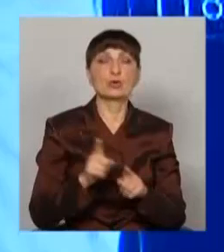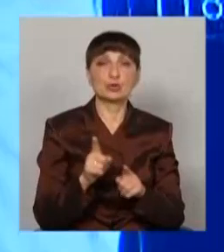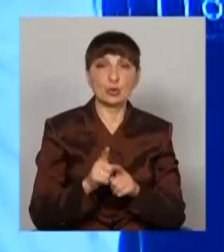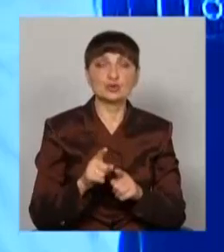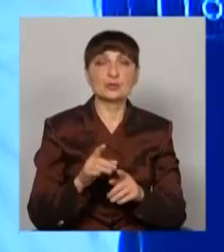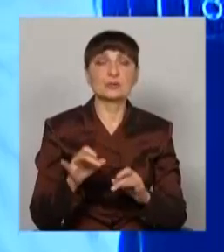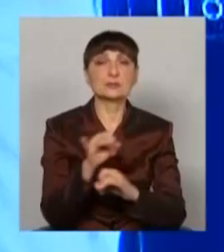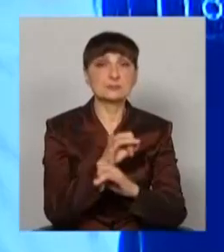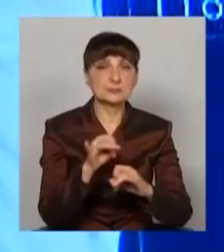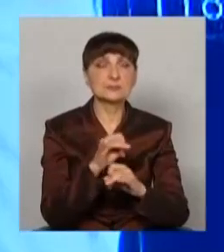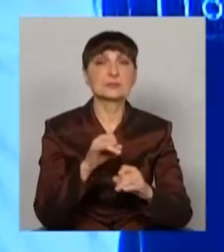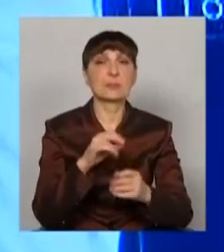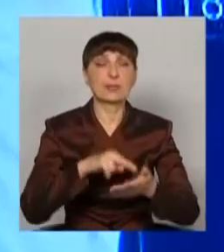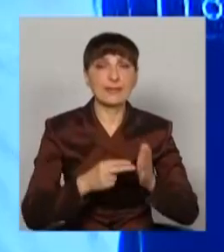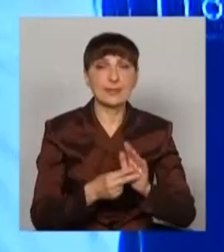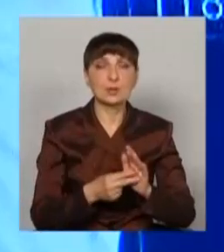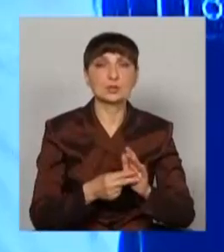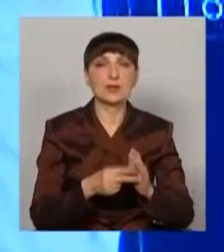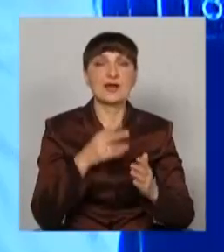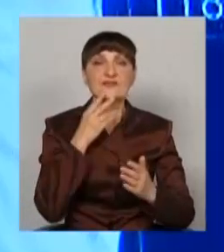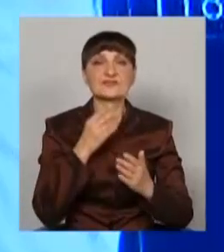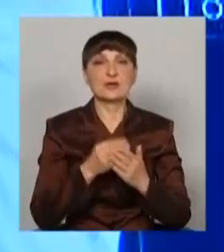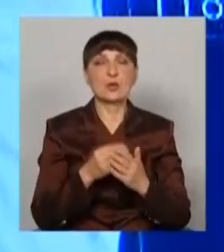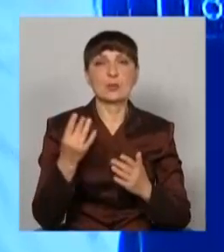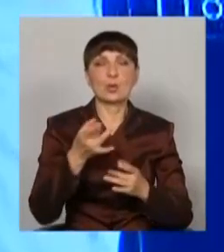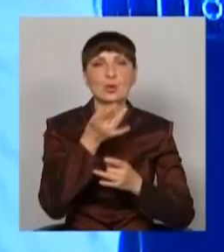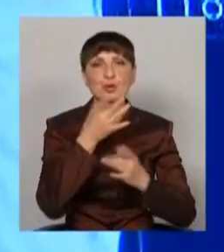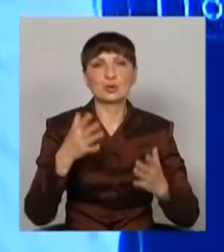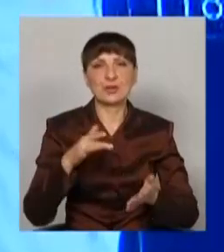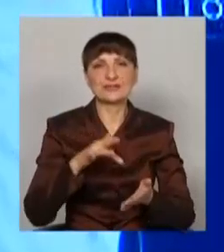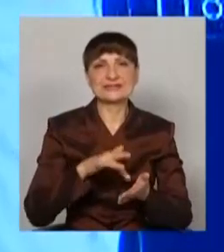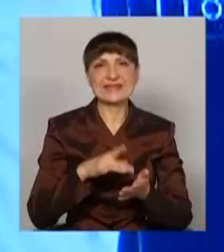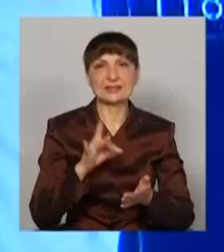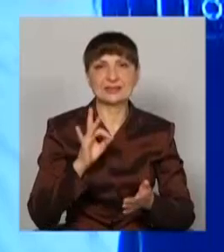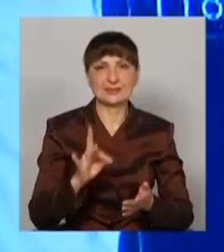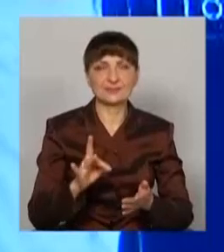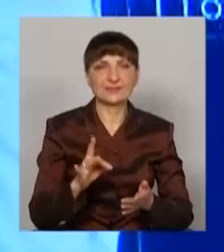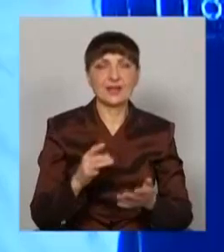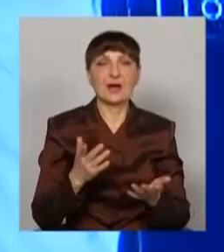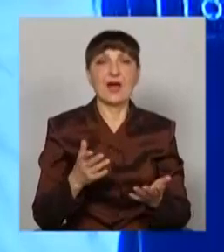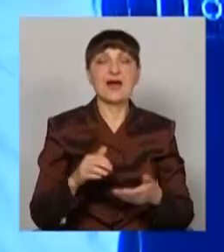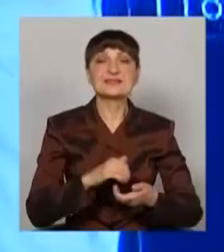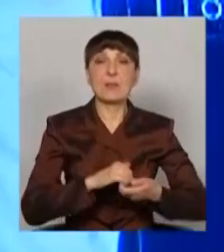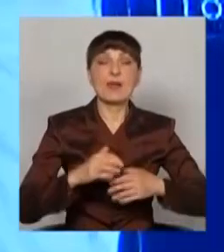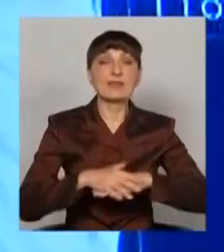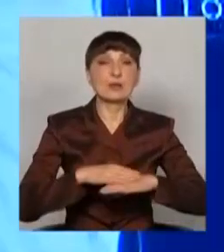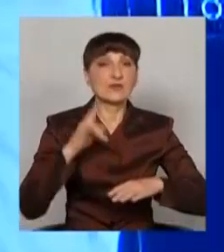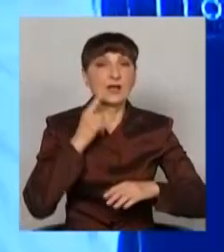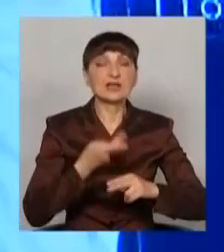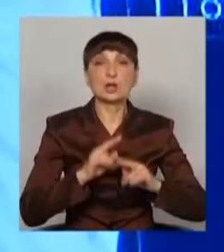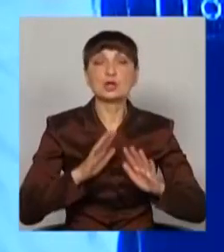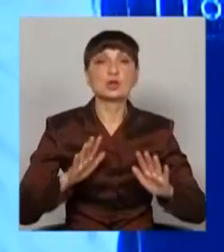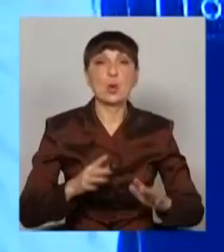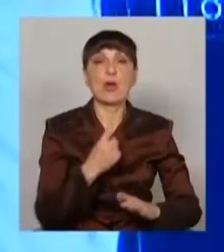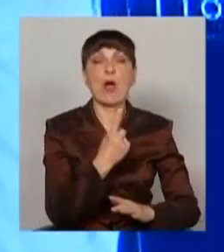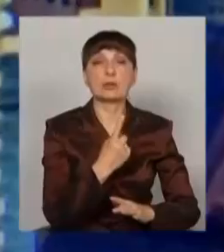выстраивает диалоговую площадку в своем этнокультурном центре. То есть я хотел бы рассказать о том, что все-таки Ассамблея народа Казахстана — это не только один орган,